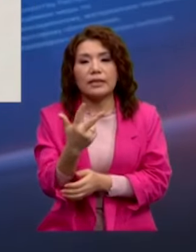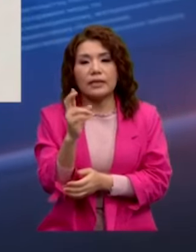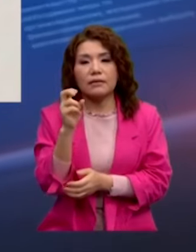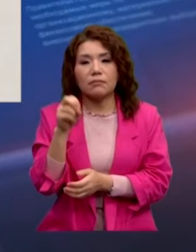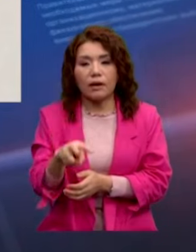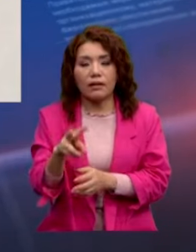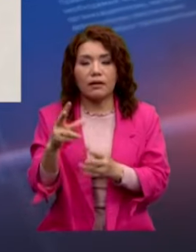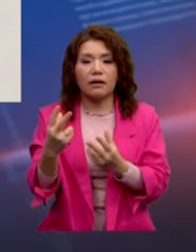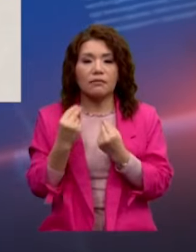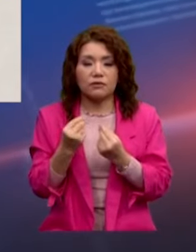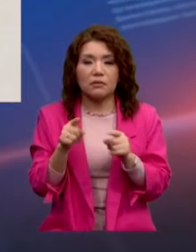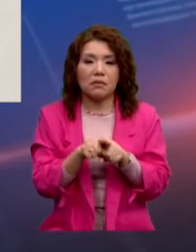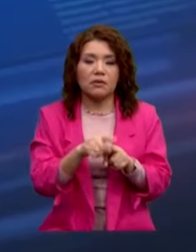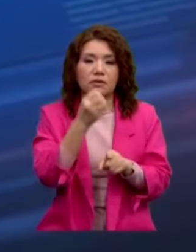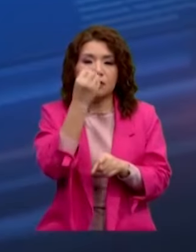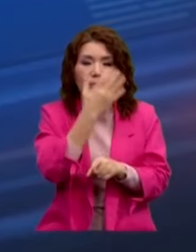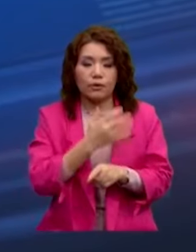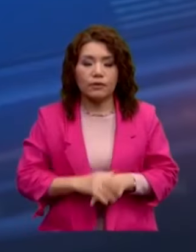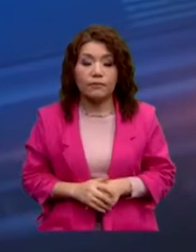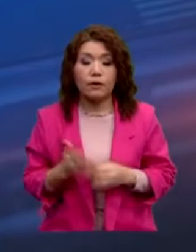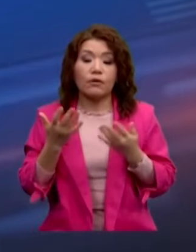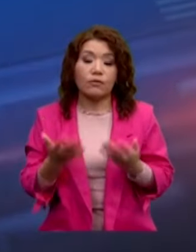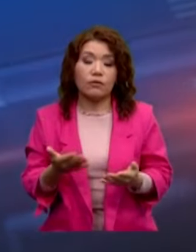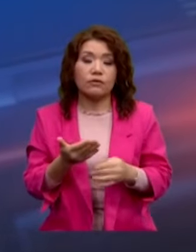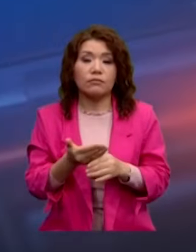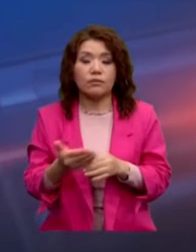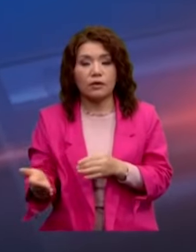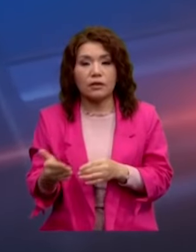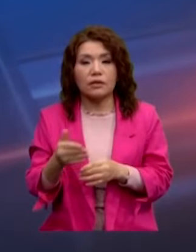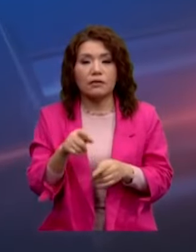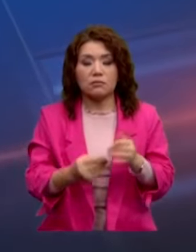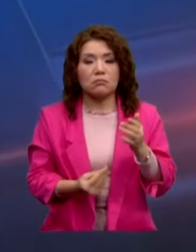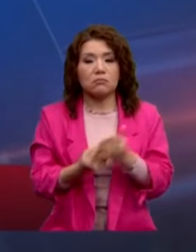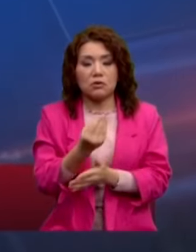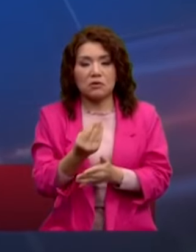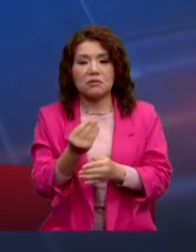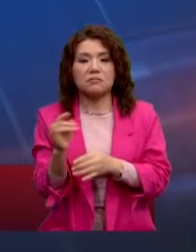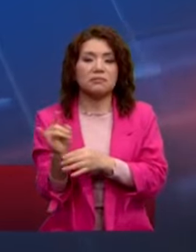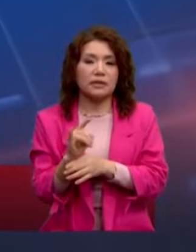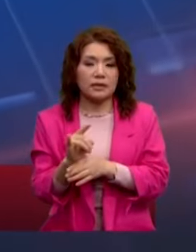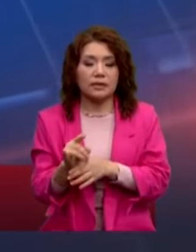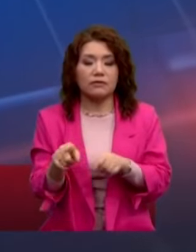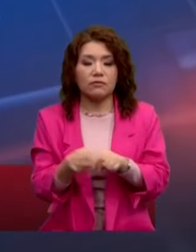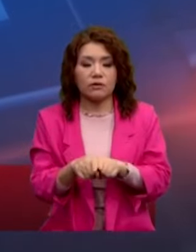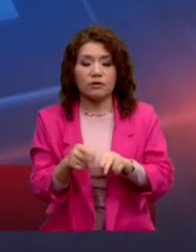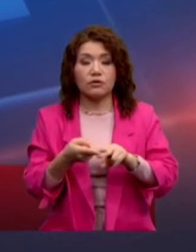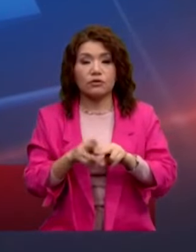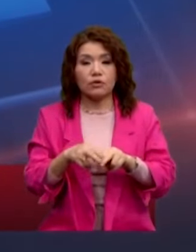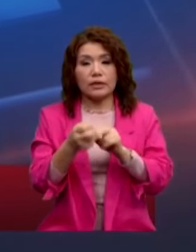обещают, как в Японии. Видимо, до этого источника некие псевдосейсмологи не донесли,